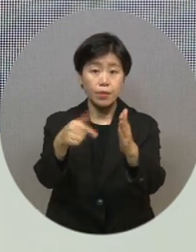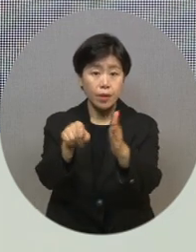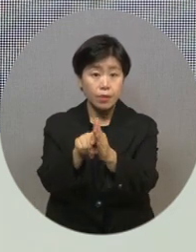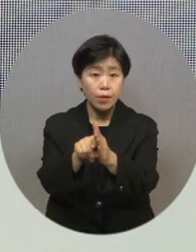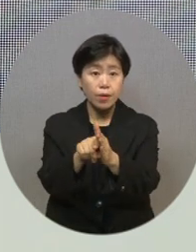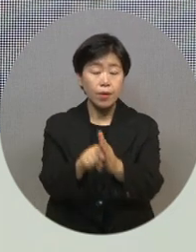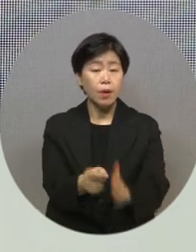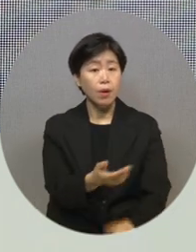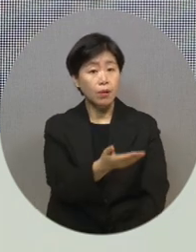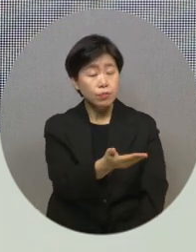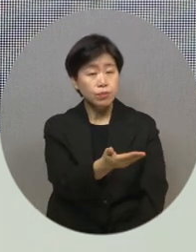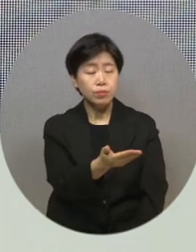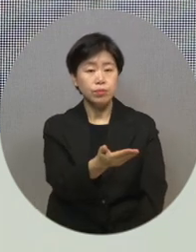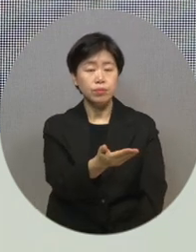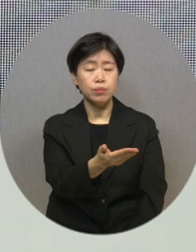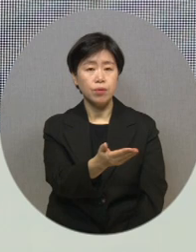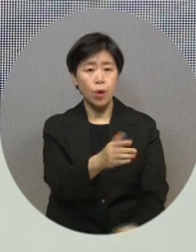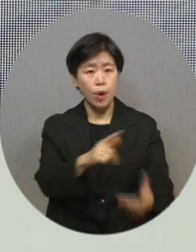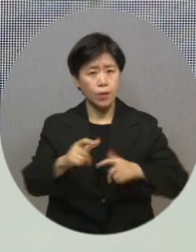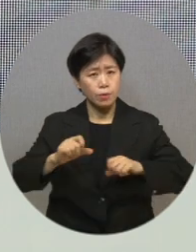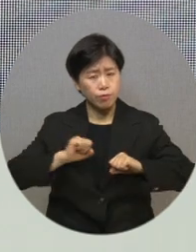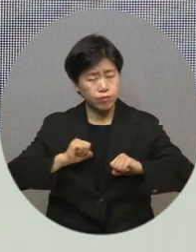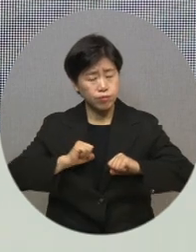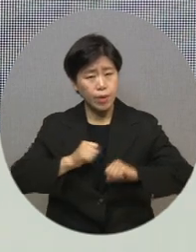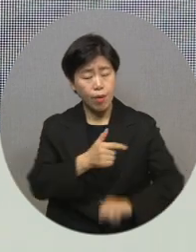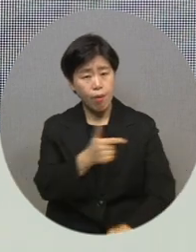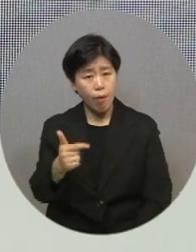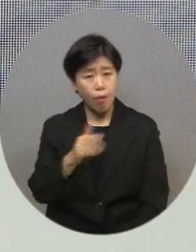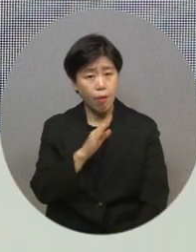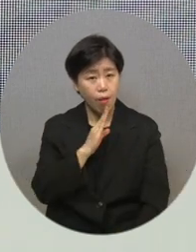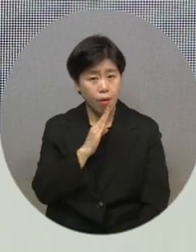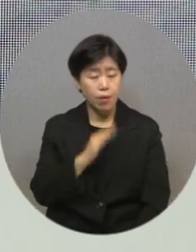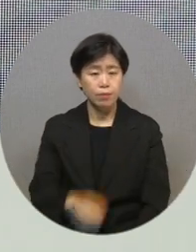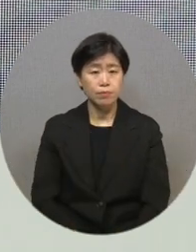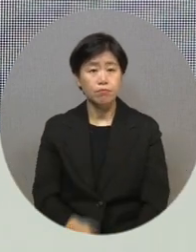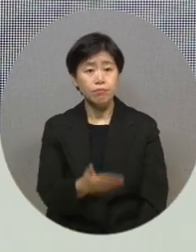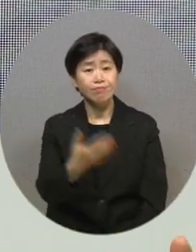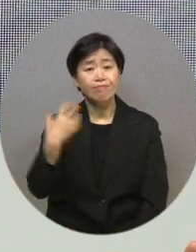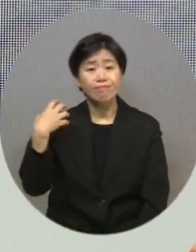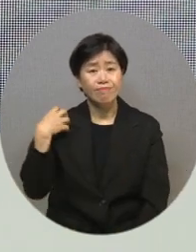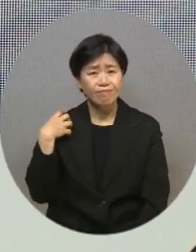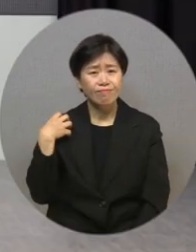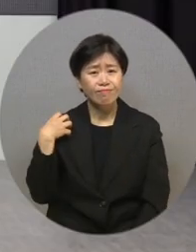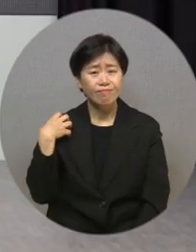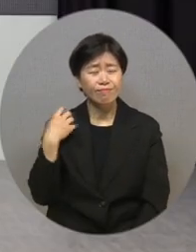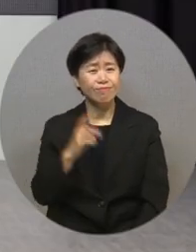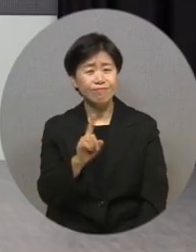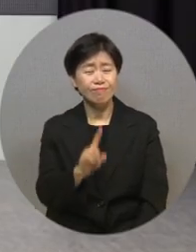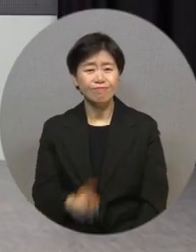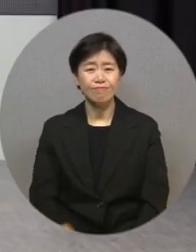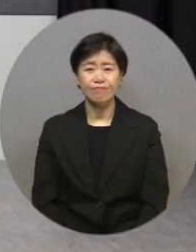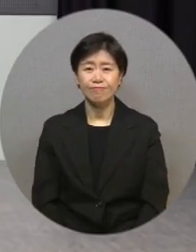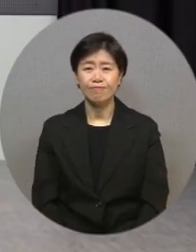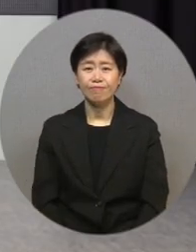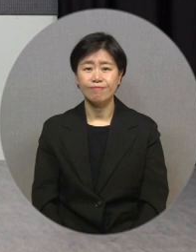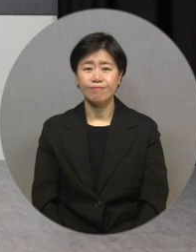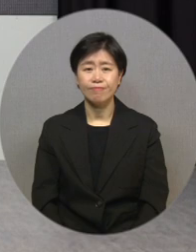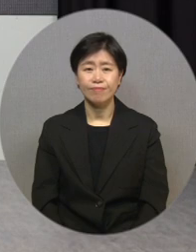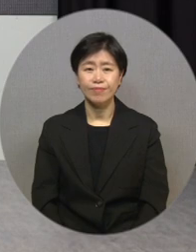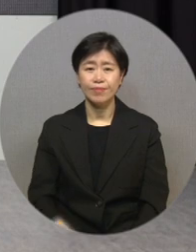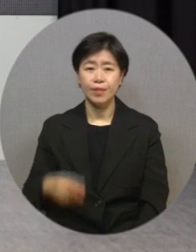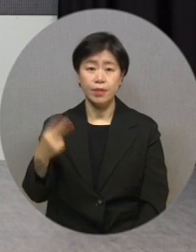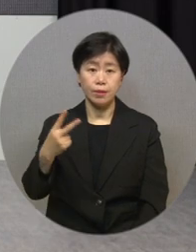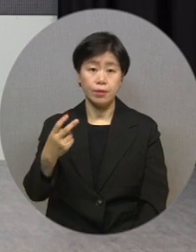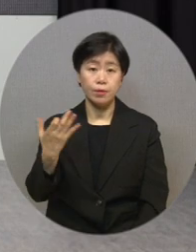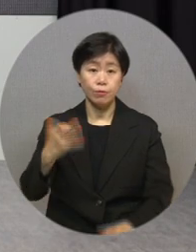이사가 큰 역할을 한 것으로 돼 있어요 길 아 그게 이제